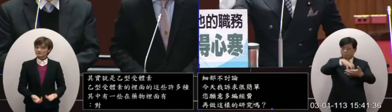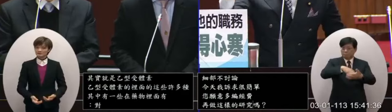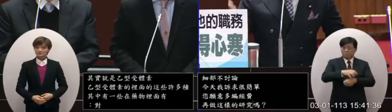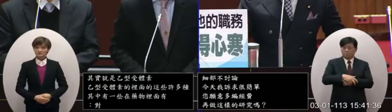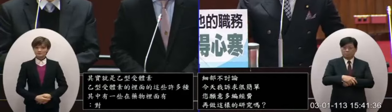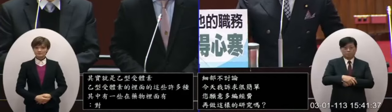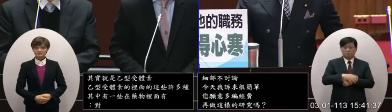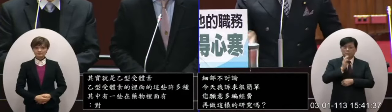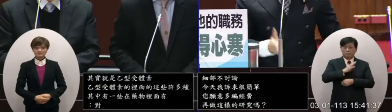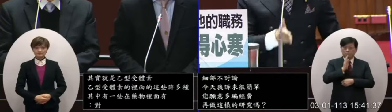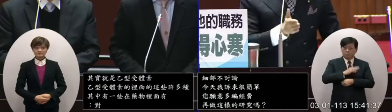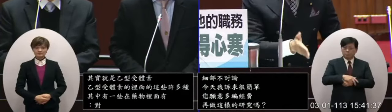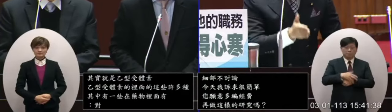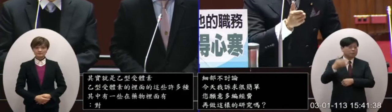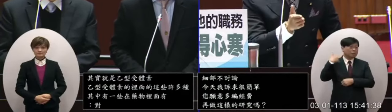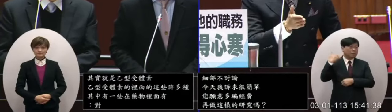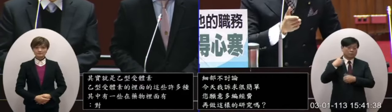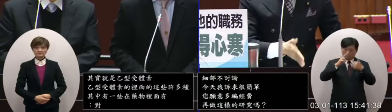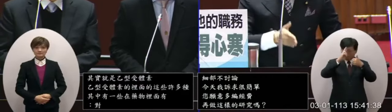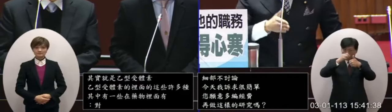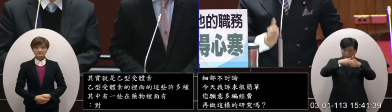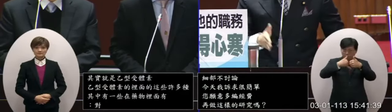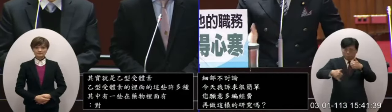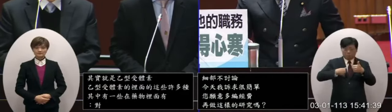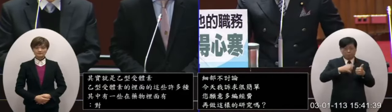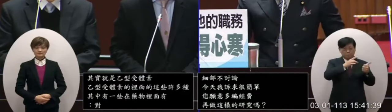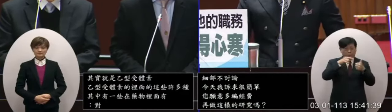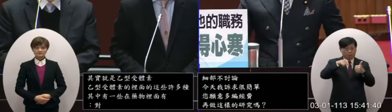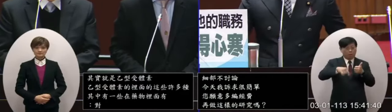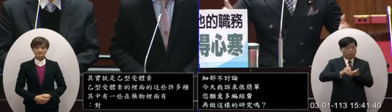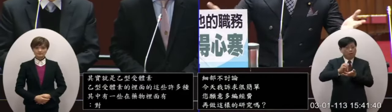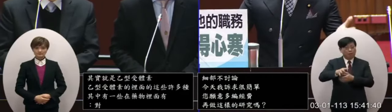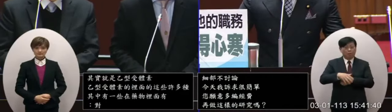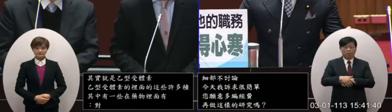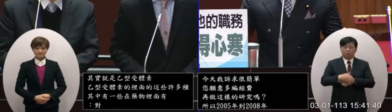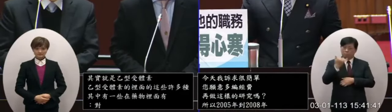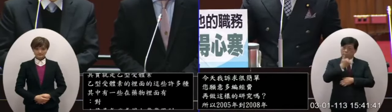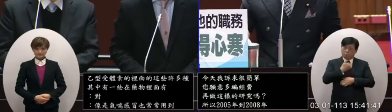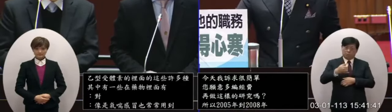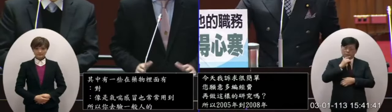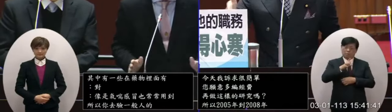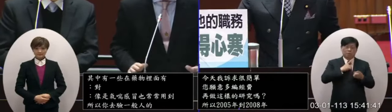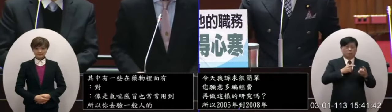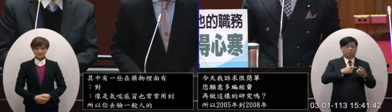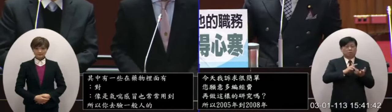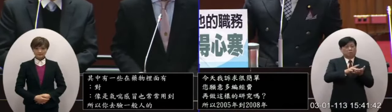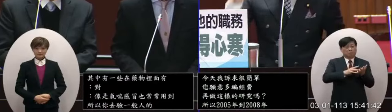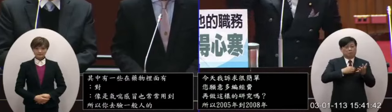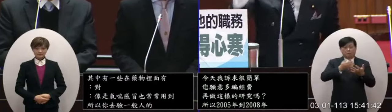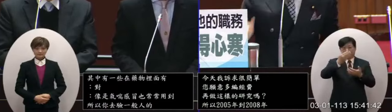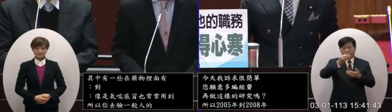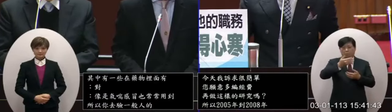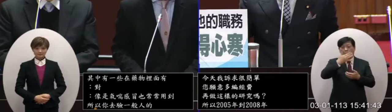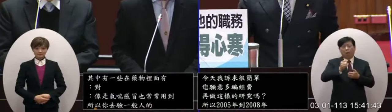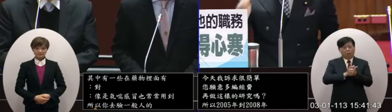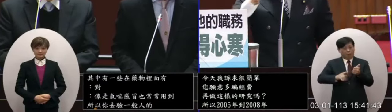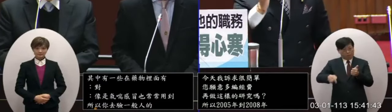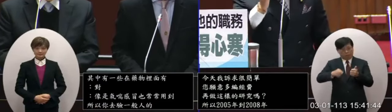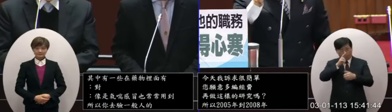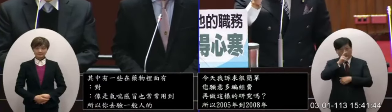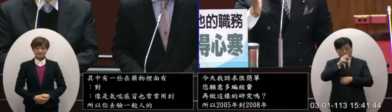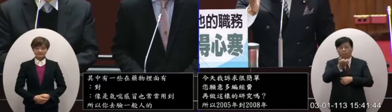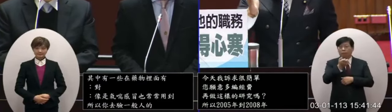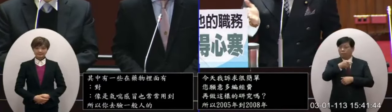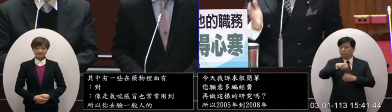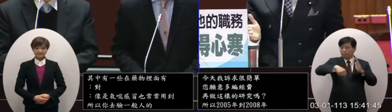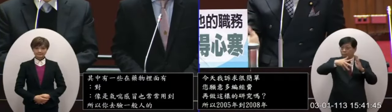中是没有用的。所以当时许志杰拿出这份报告，有可能是吃药，然后勘察当时的政府也是错的吗？您